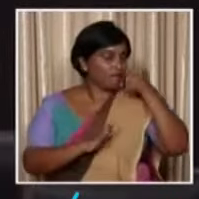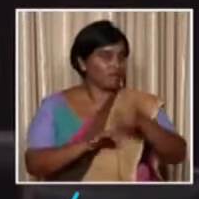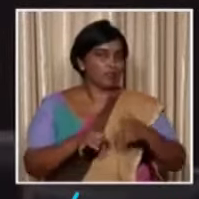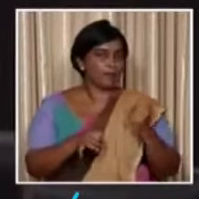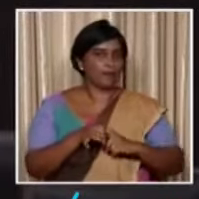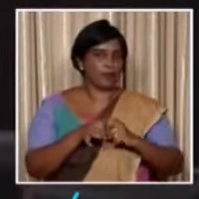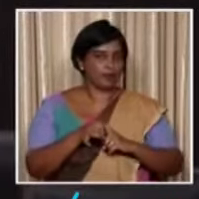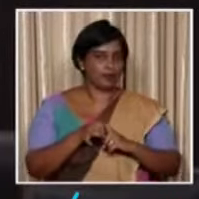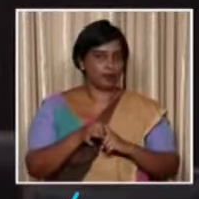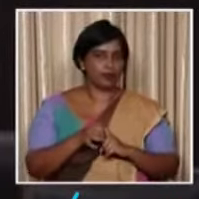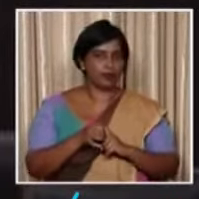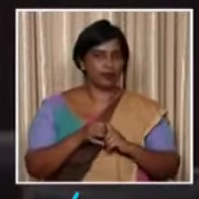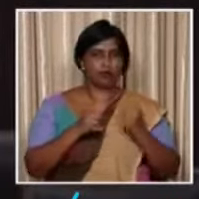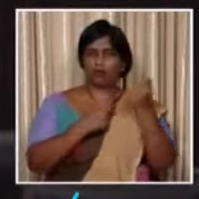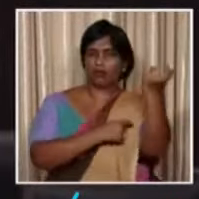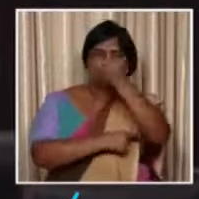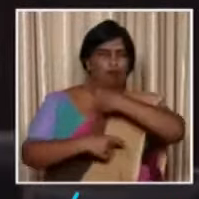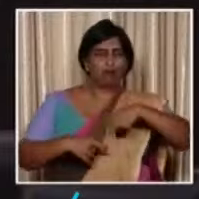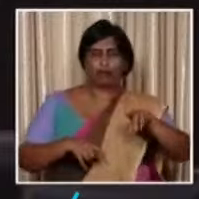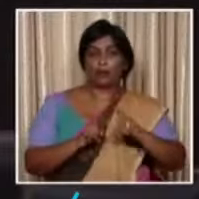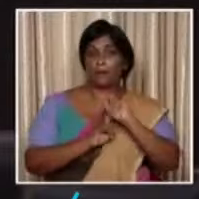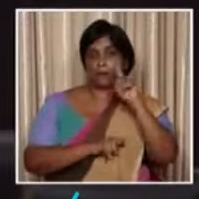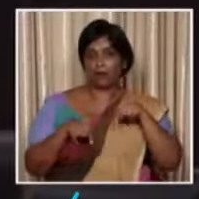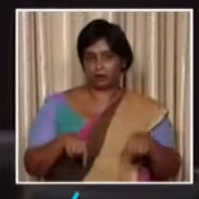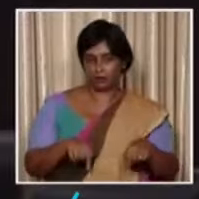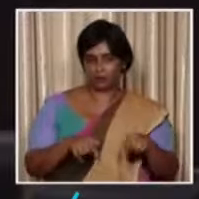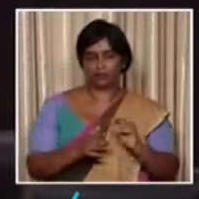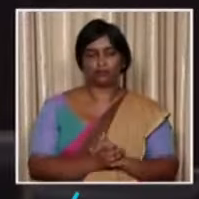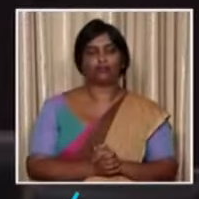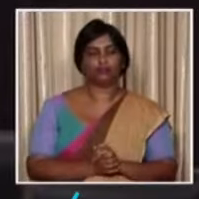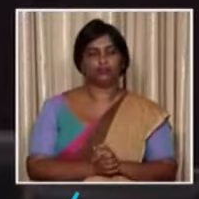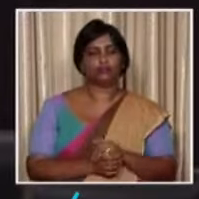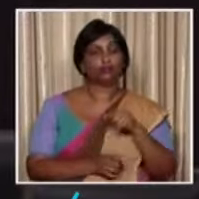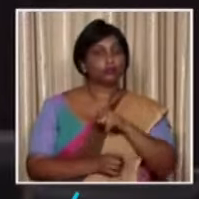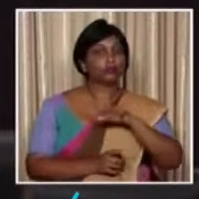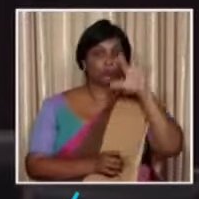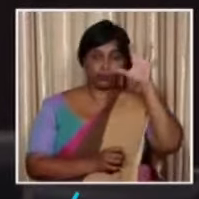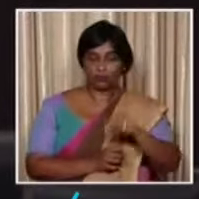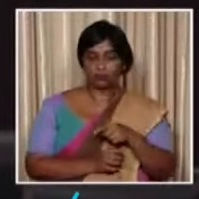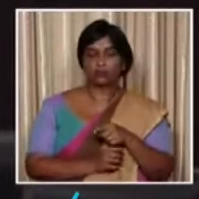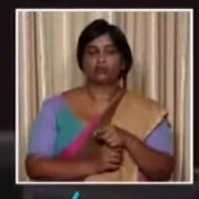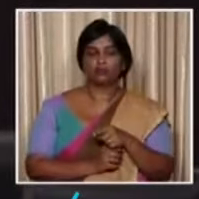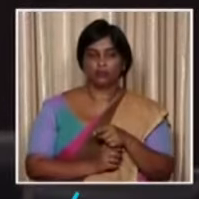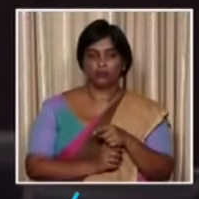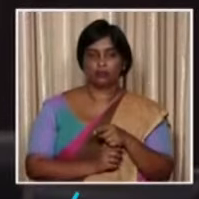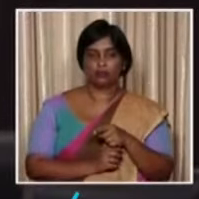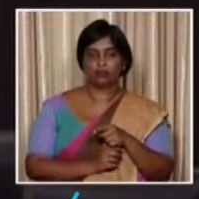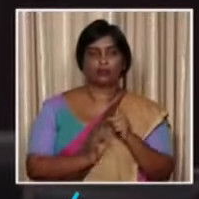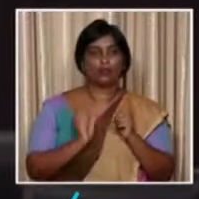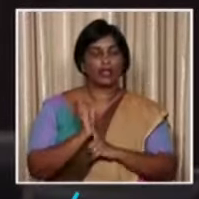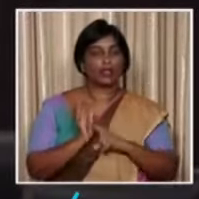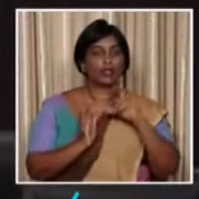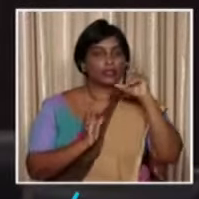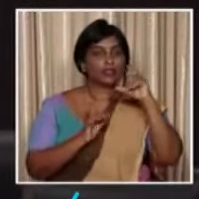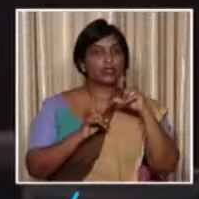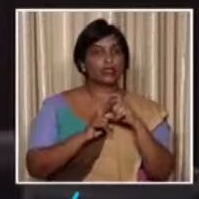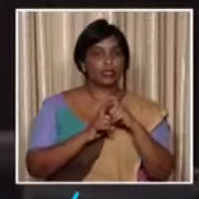ප්‍රශ්නයක් මේ අනිත් හැමතර වඩා මේ පාර්ලිමේන්තුවේ දැන් මේ අය ගේනවා LCD